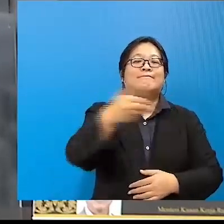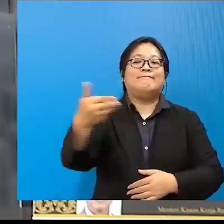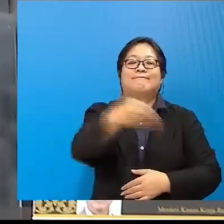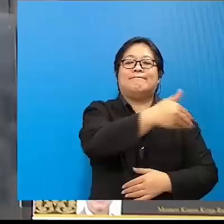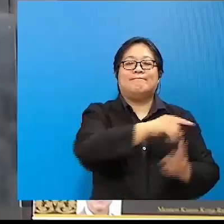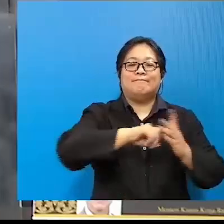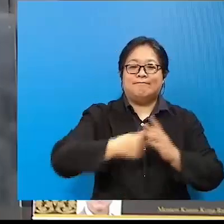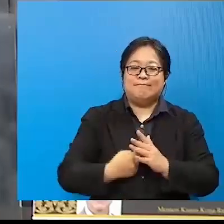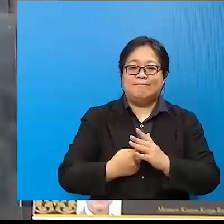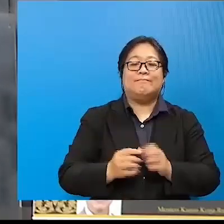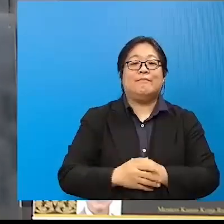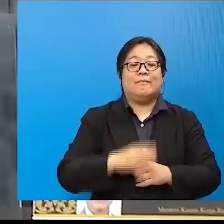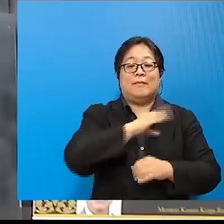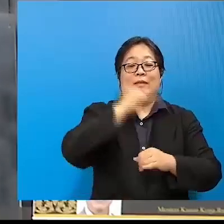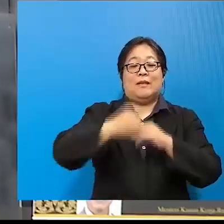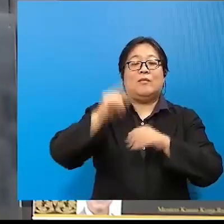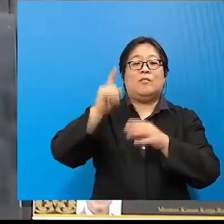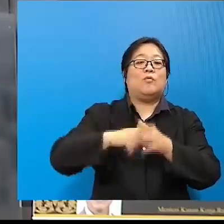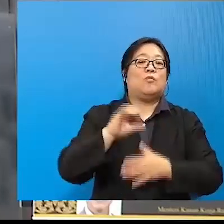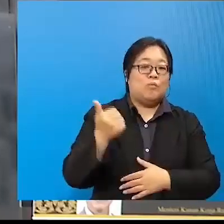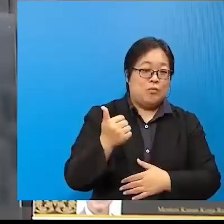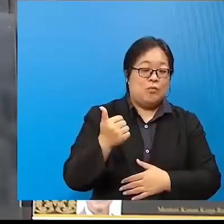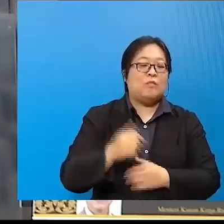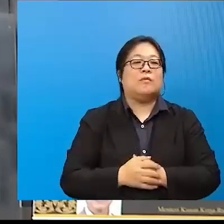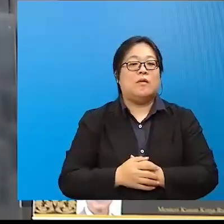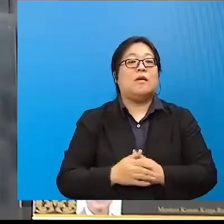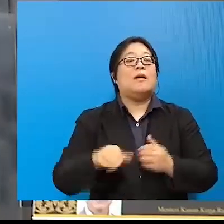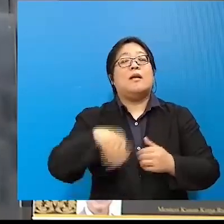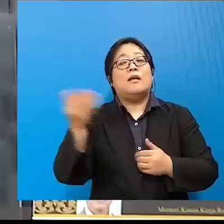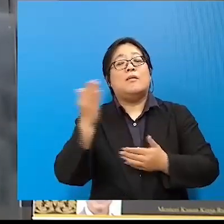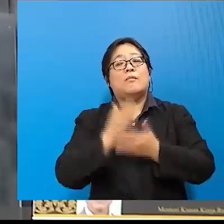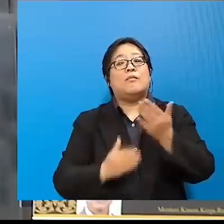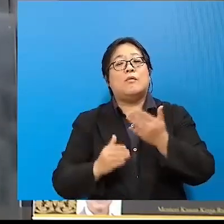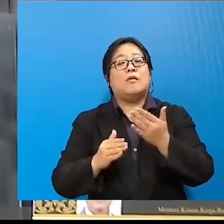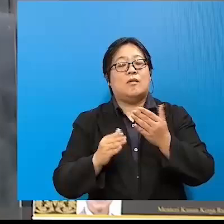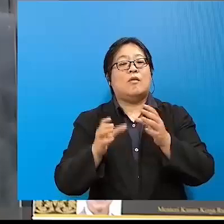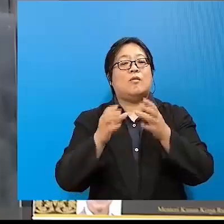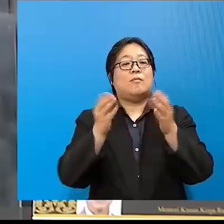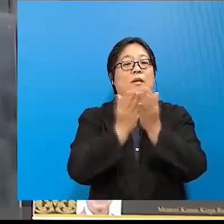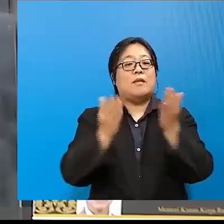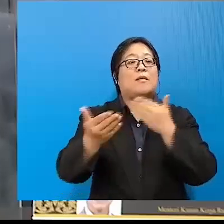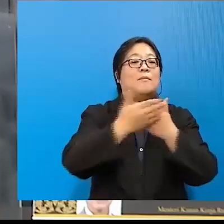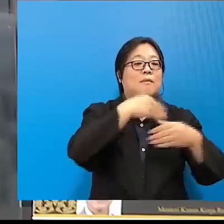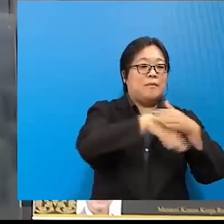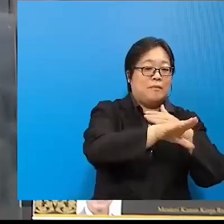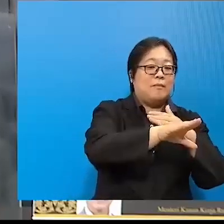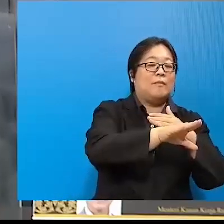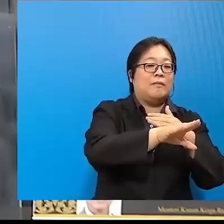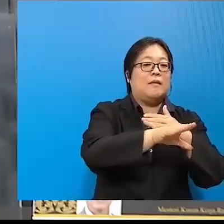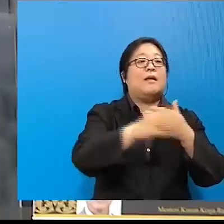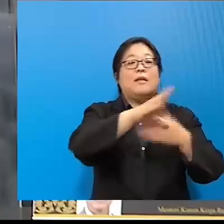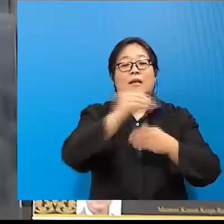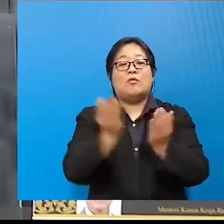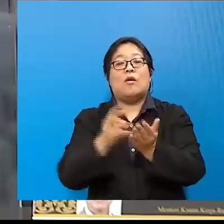rendah masuk. Dan pada akhir bulan Oktober barulah separuh lagi murid sekolah menengah masuk dan separuh lagi murid sekolah